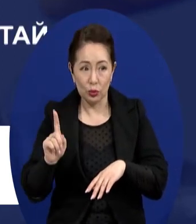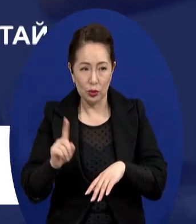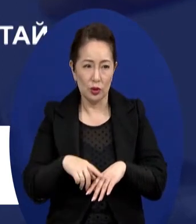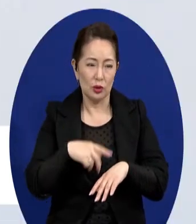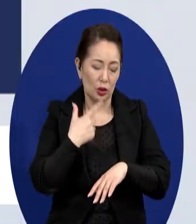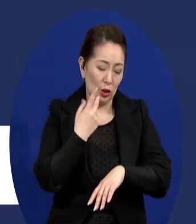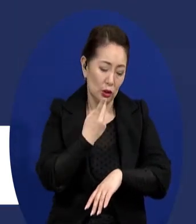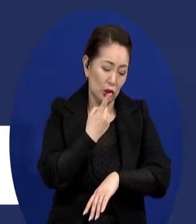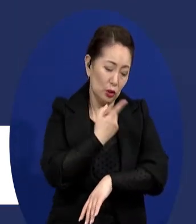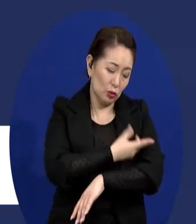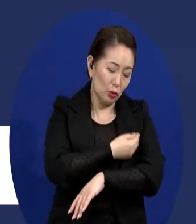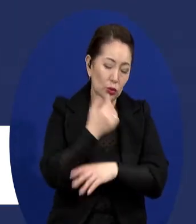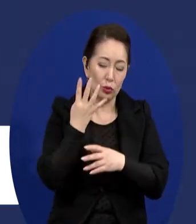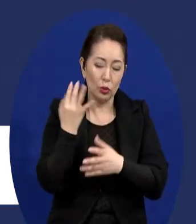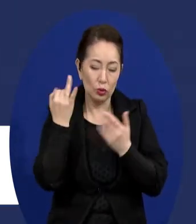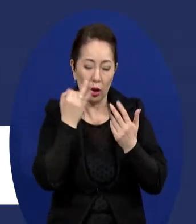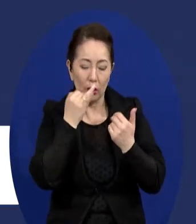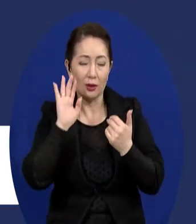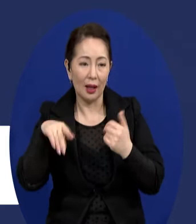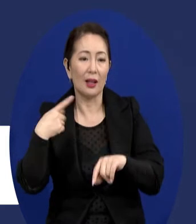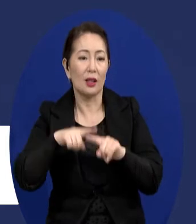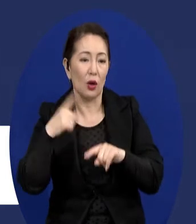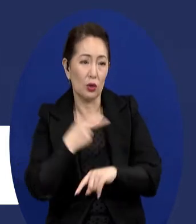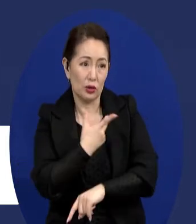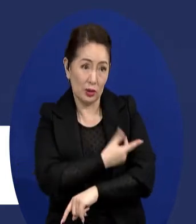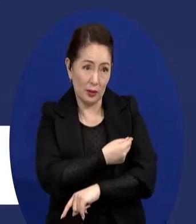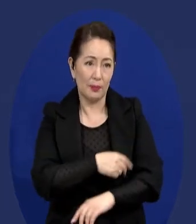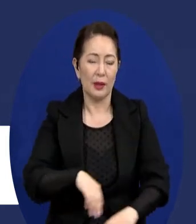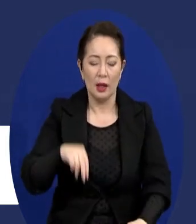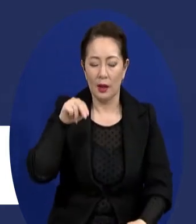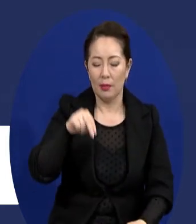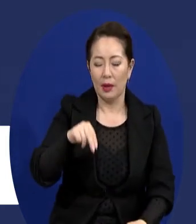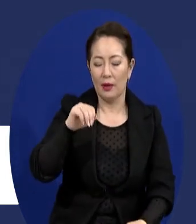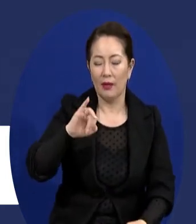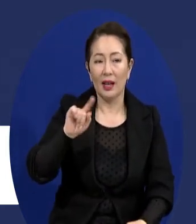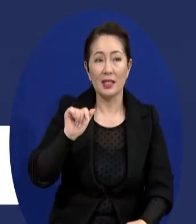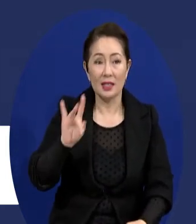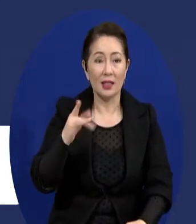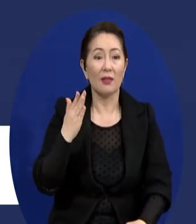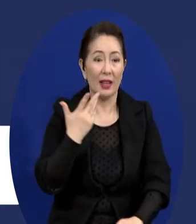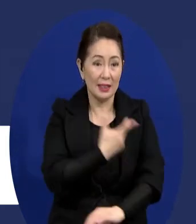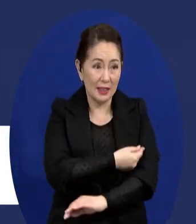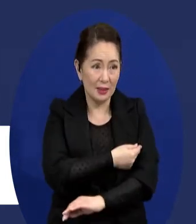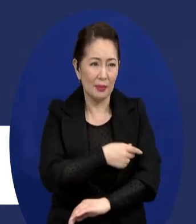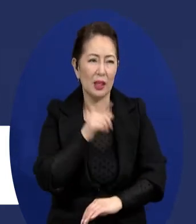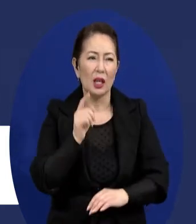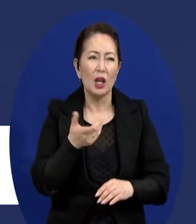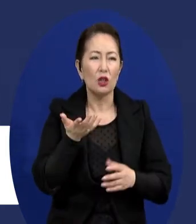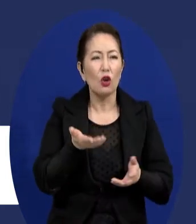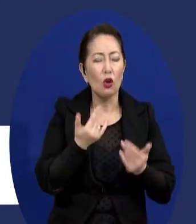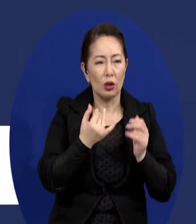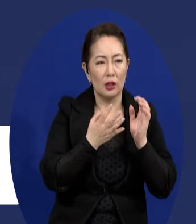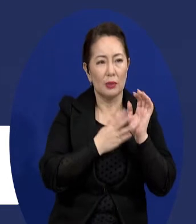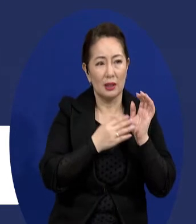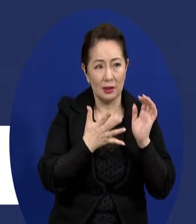зайтай. Pfizer вакцин дархлаа тогтох хувь хөнгөн хэлбэр 95%, хүн хэлбэр 90%. Клиник туршилт. 3